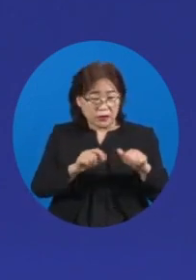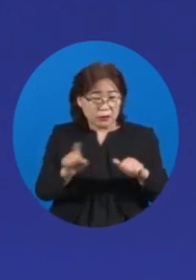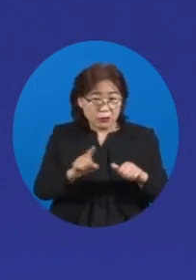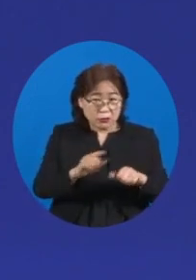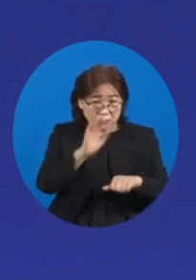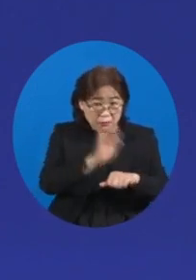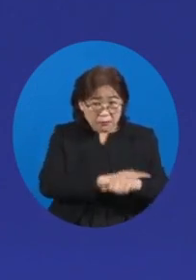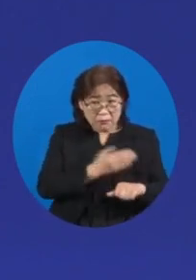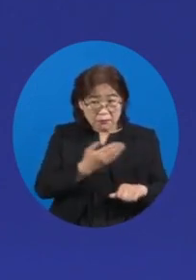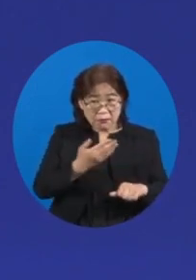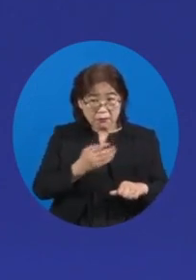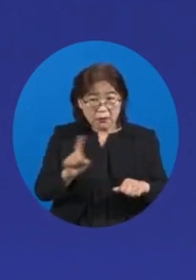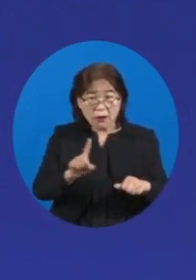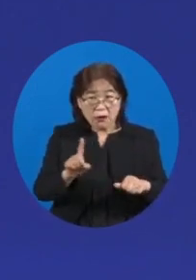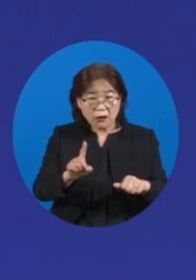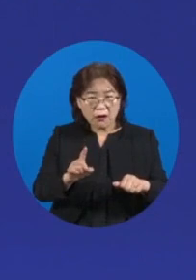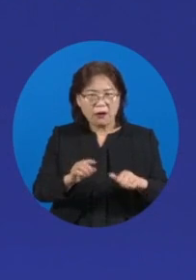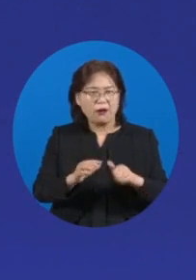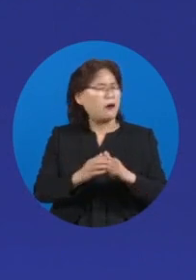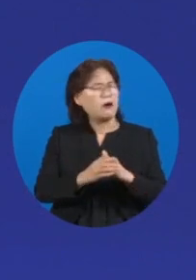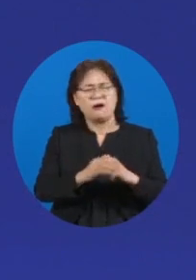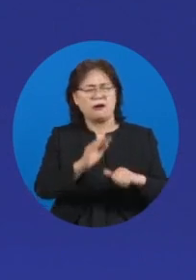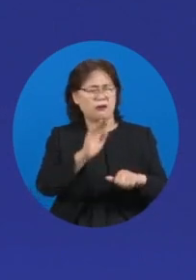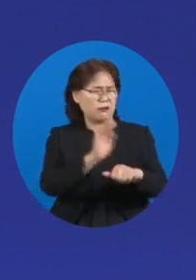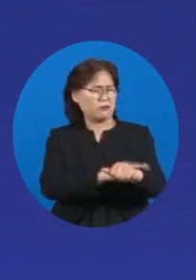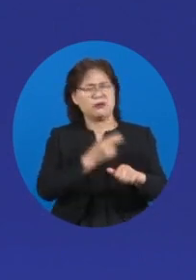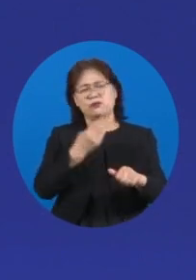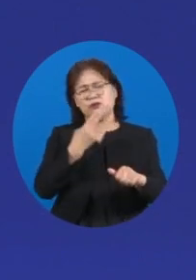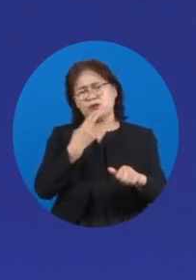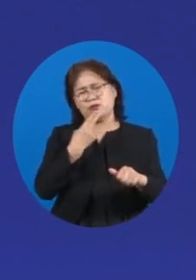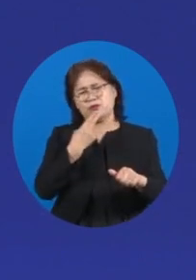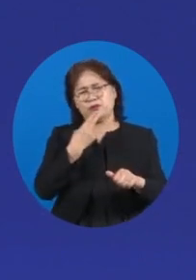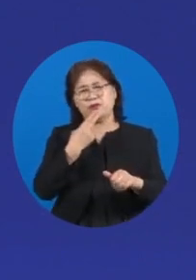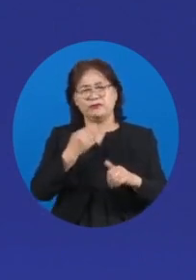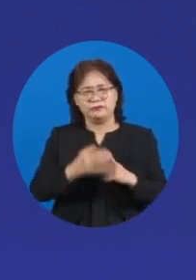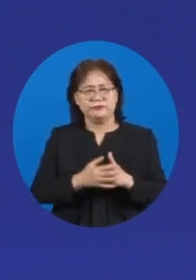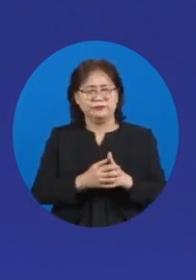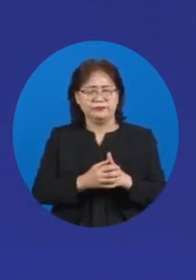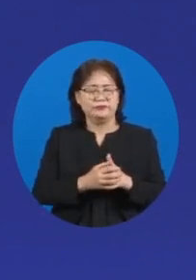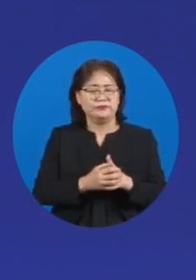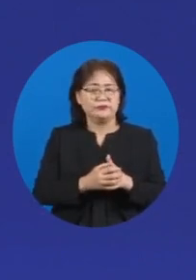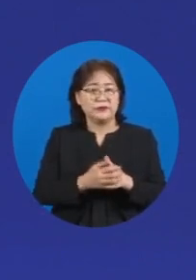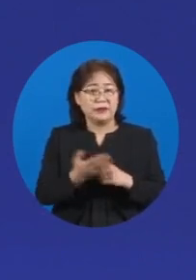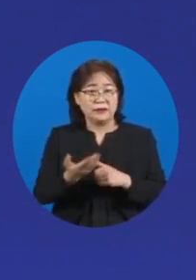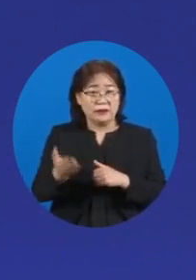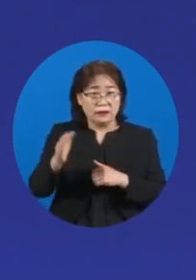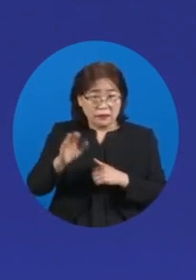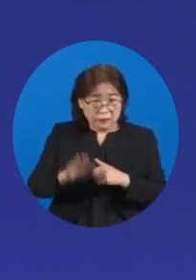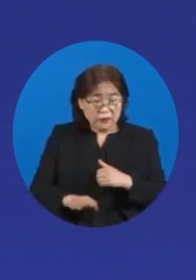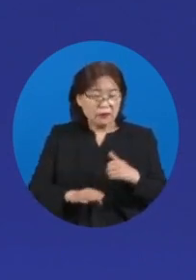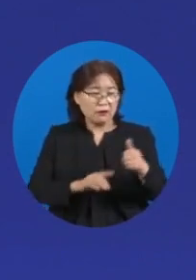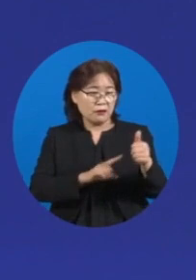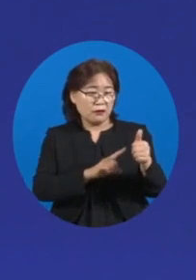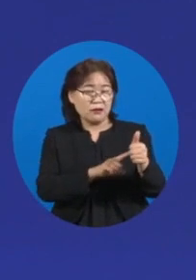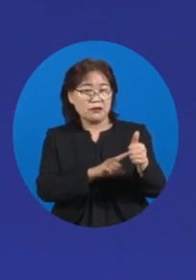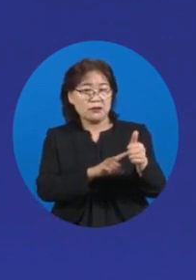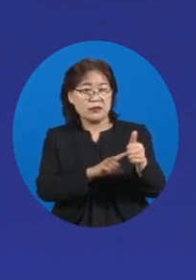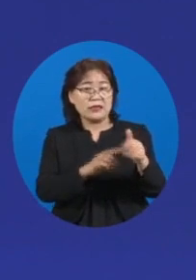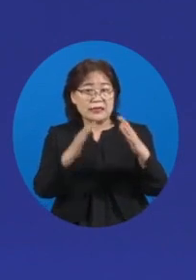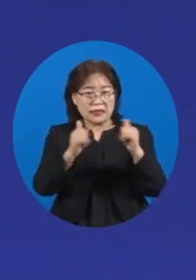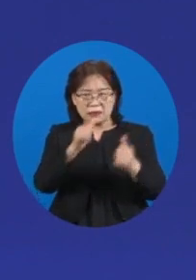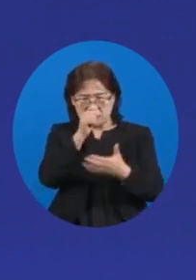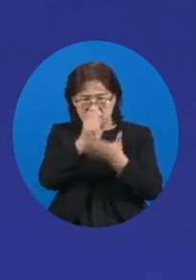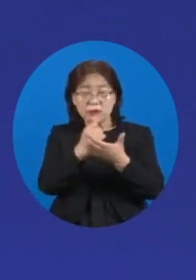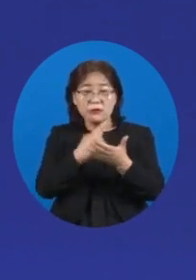잘못했으니까 땅은 잘못한 것이 하나도 없어요 그런데 인간이